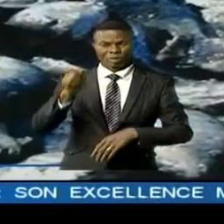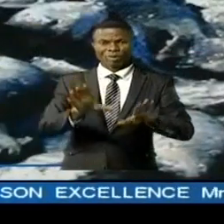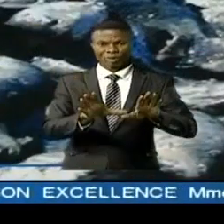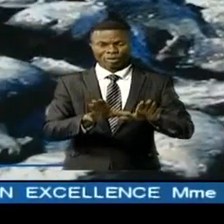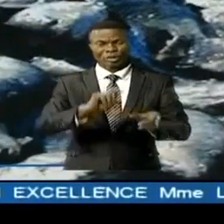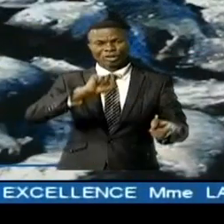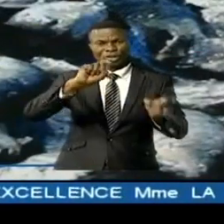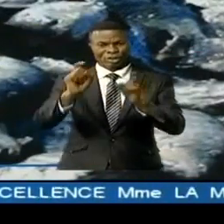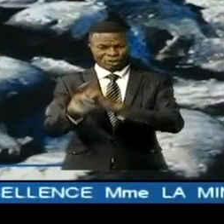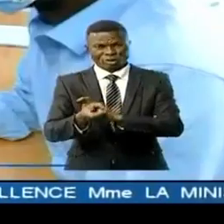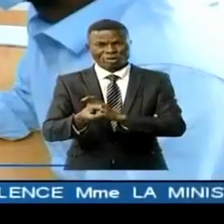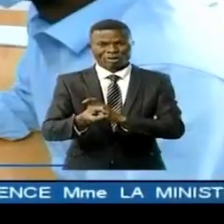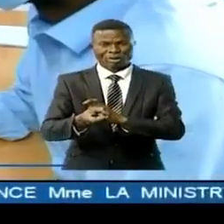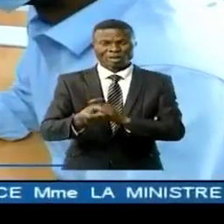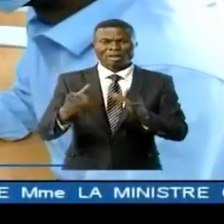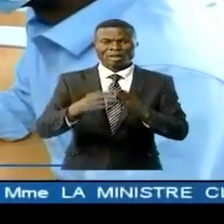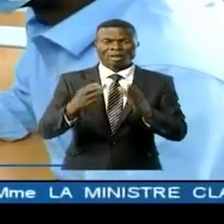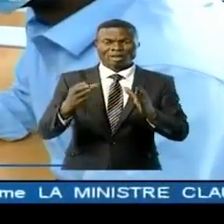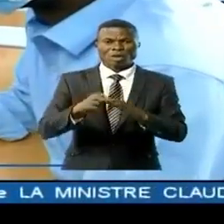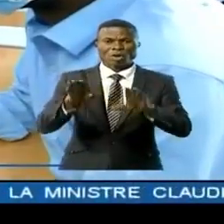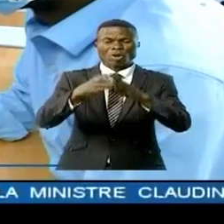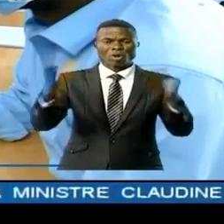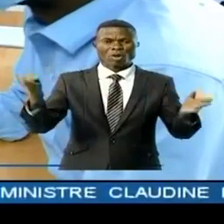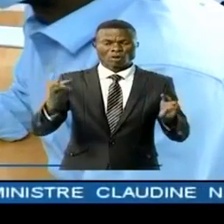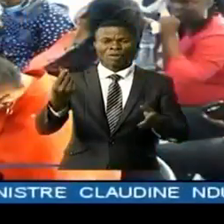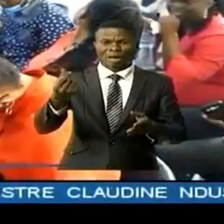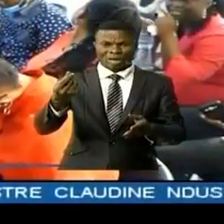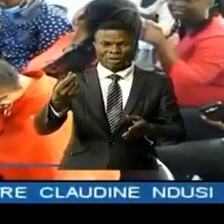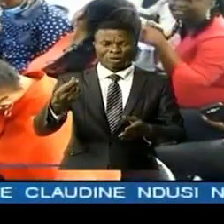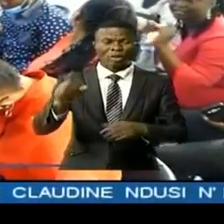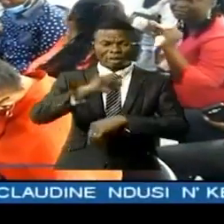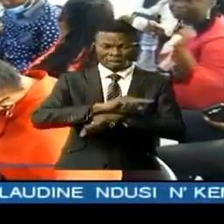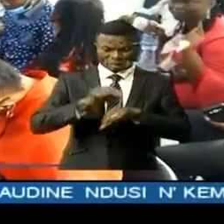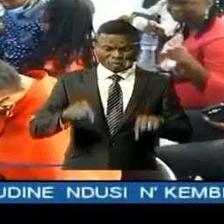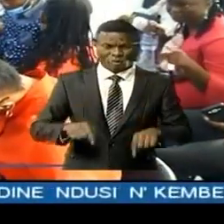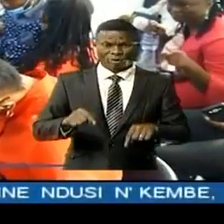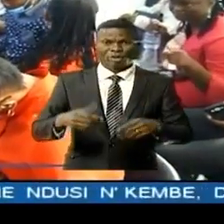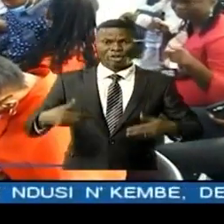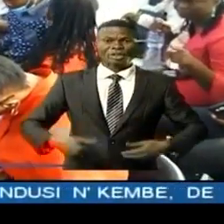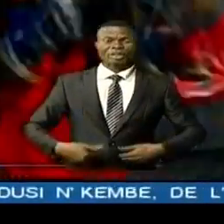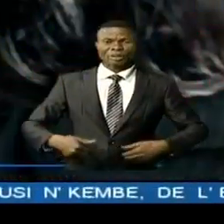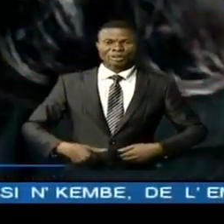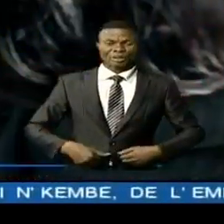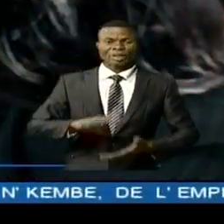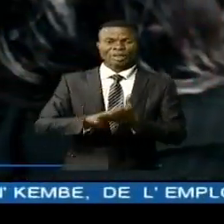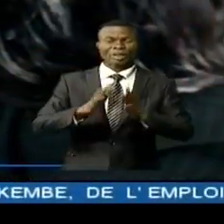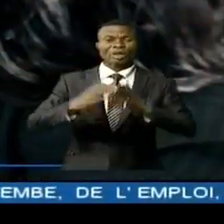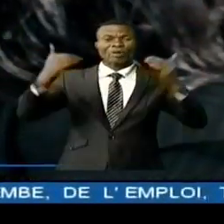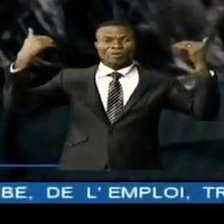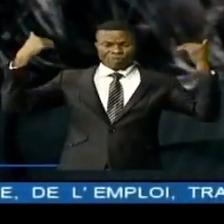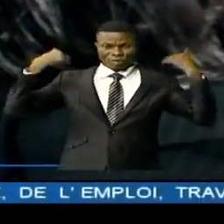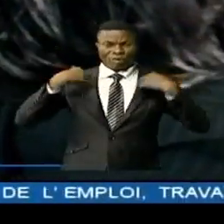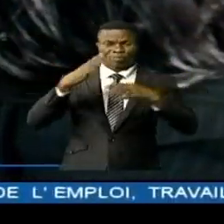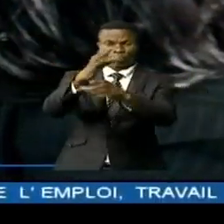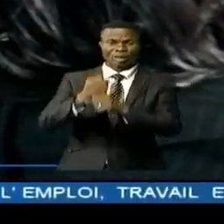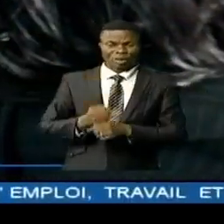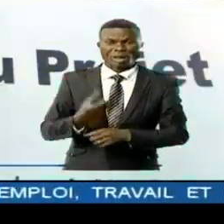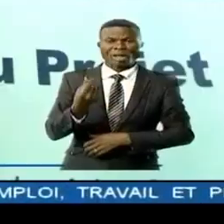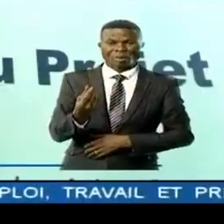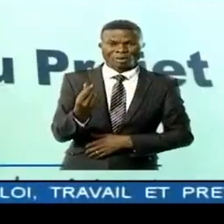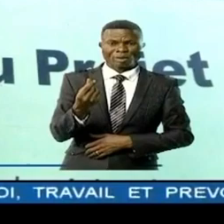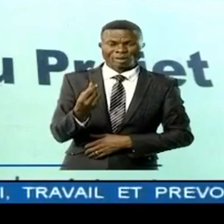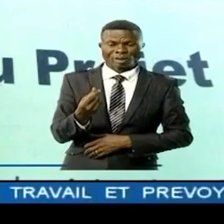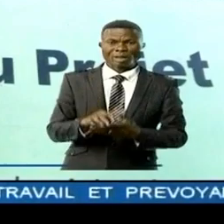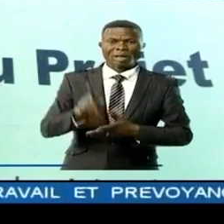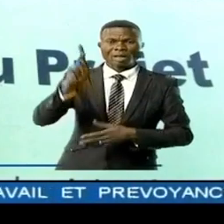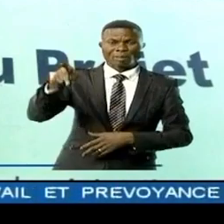transformation avec l'ouverture des comptes à partir de ce jour ces jeunes seront les pionniers a bénéficié du financement de paix